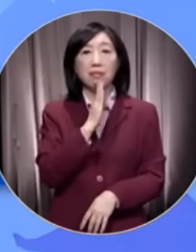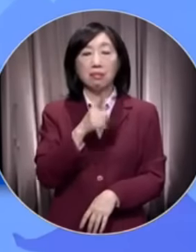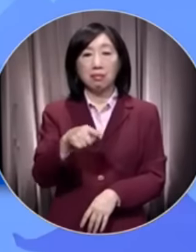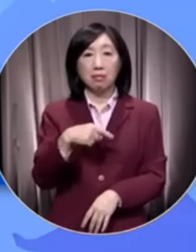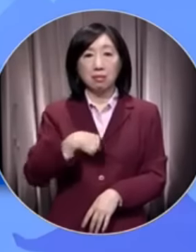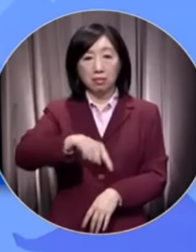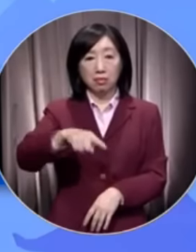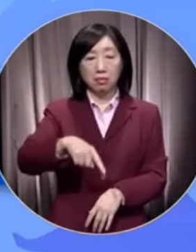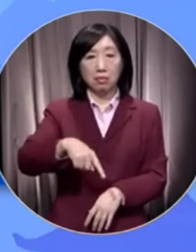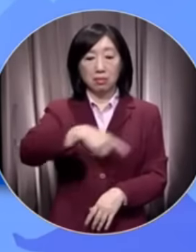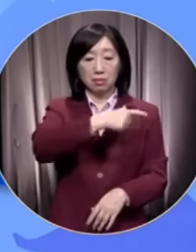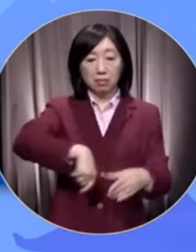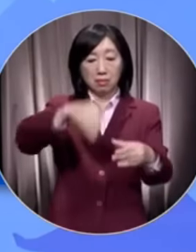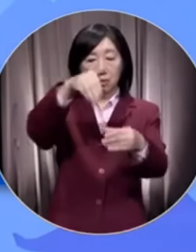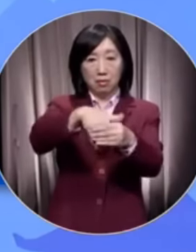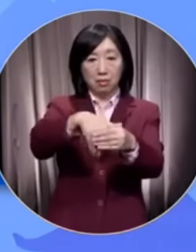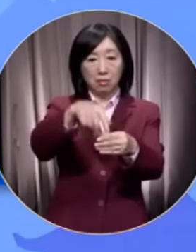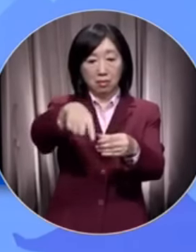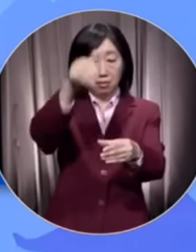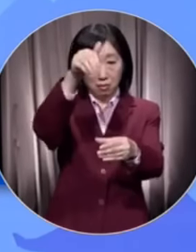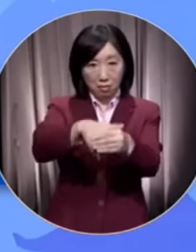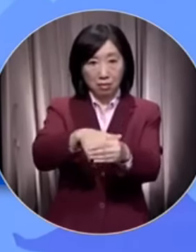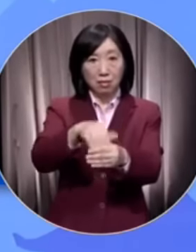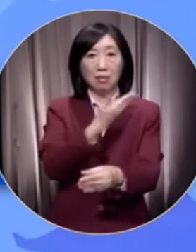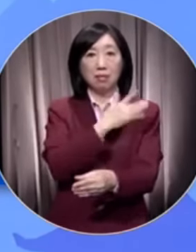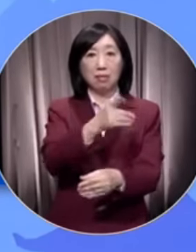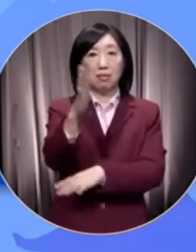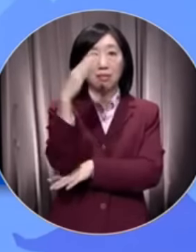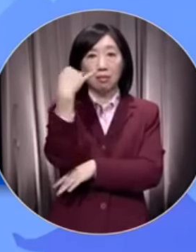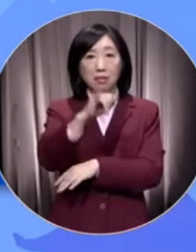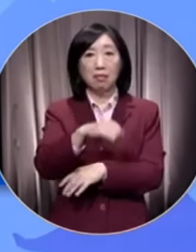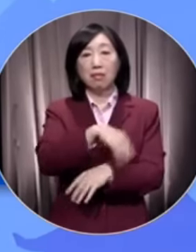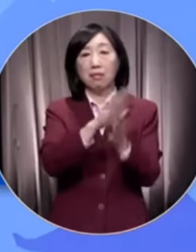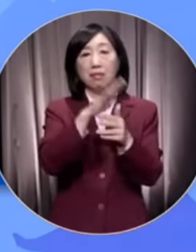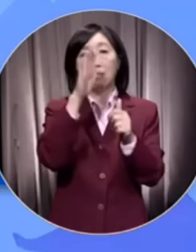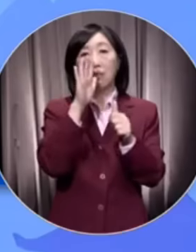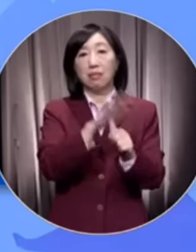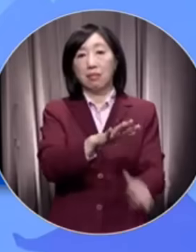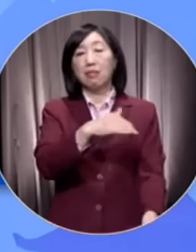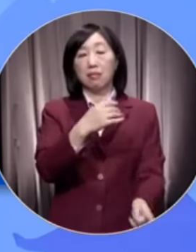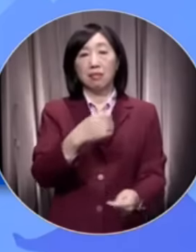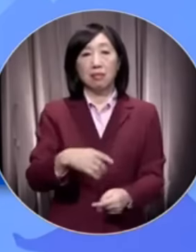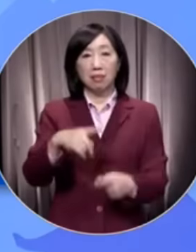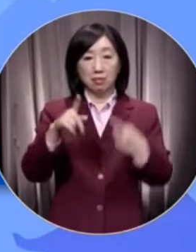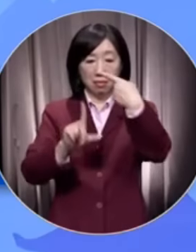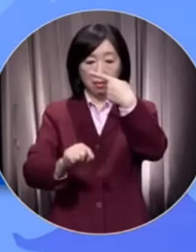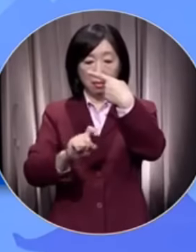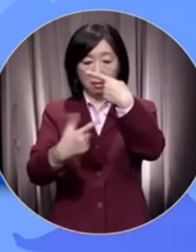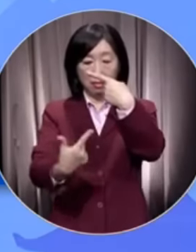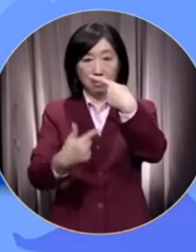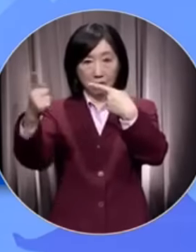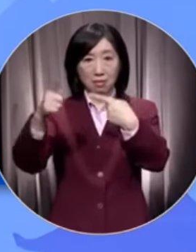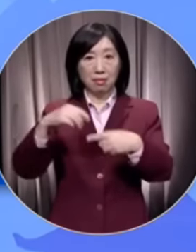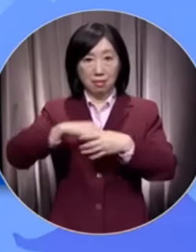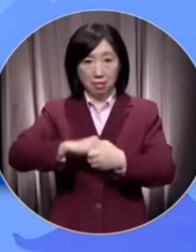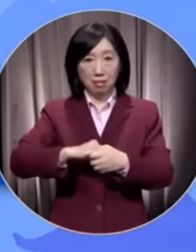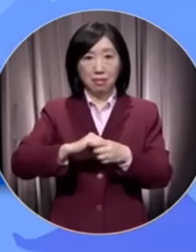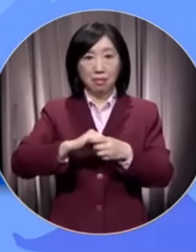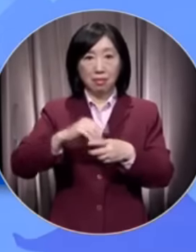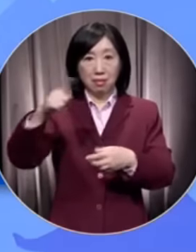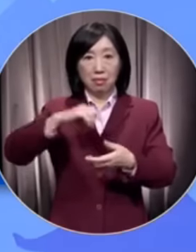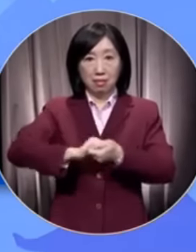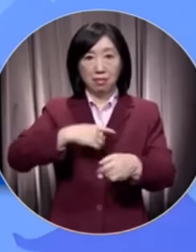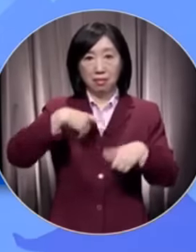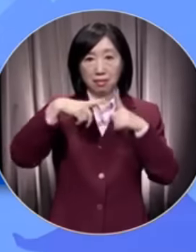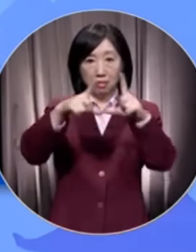府才会真正的下台负起责任。1月16号就是你一定要站出来